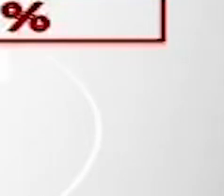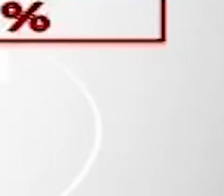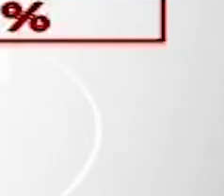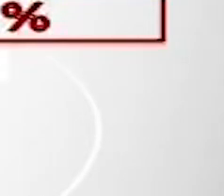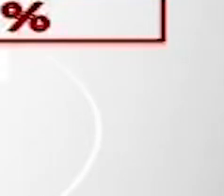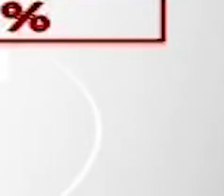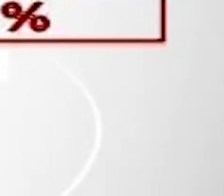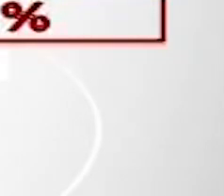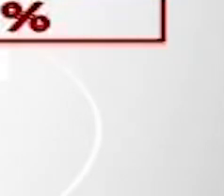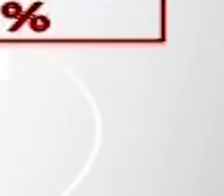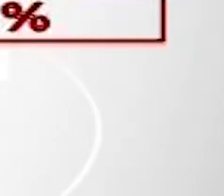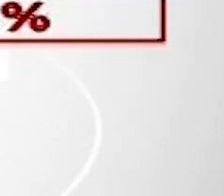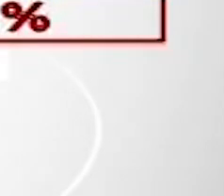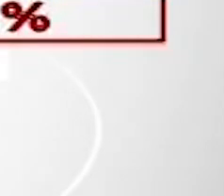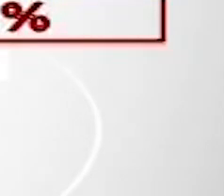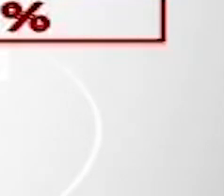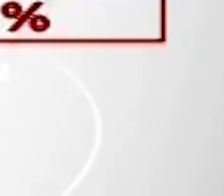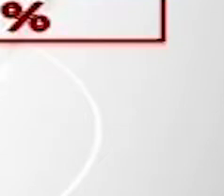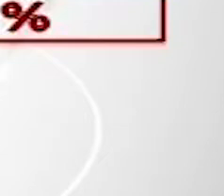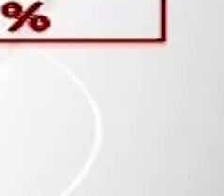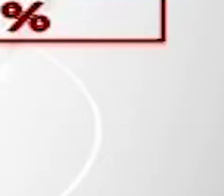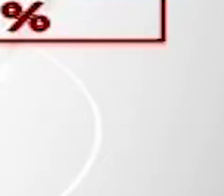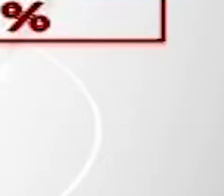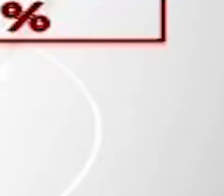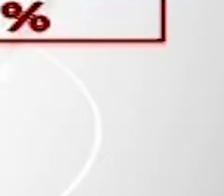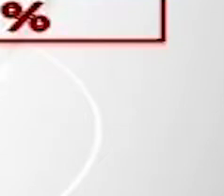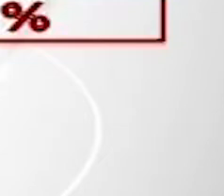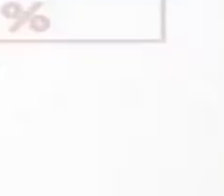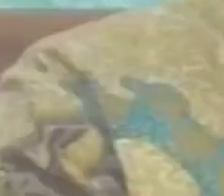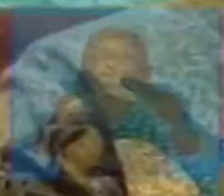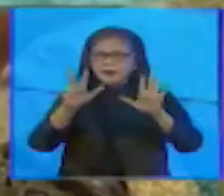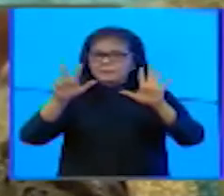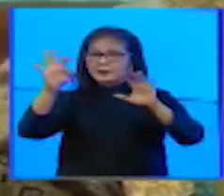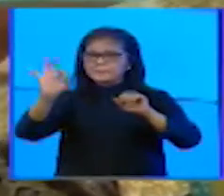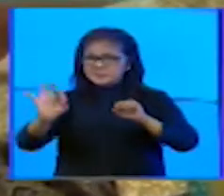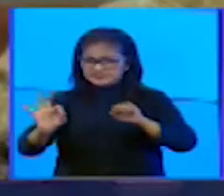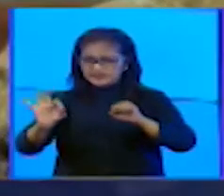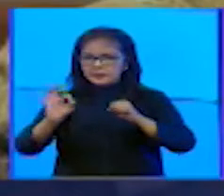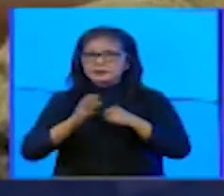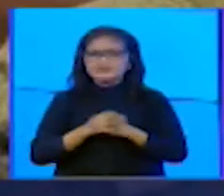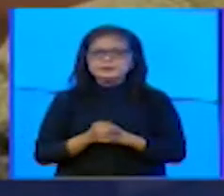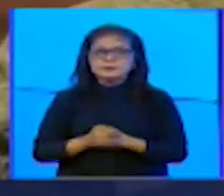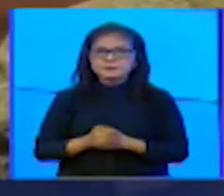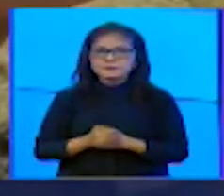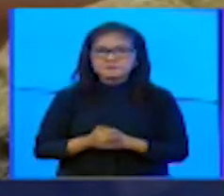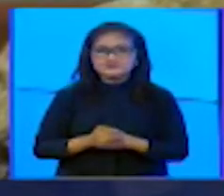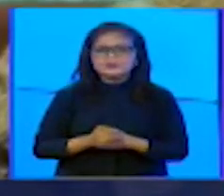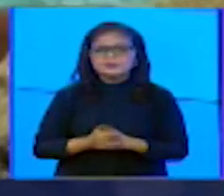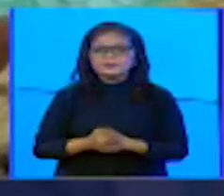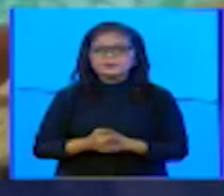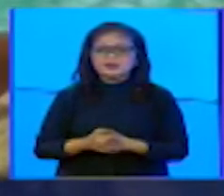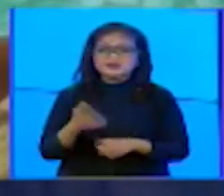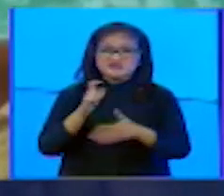dan paslon nomor urut 3 meraih suara 12,18%. Artinya kita unggul tipis